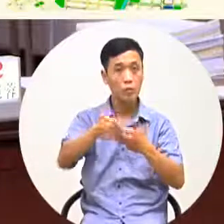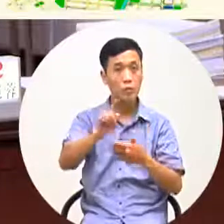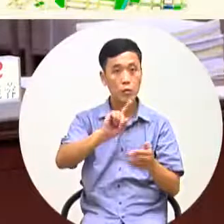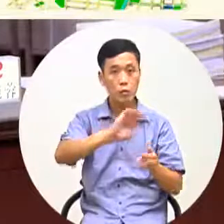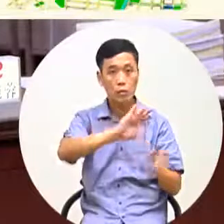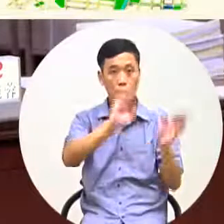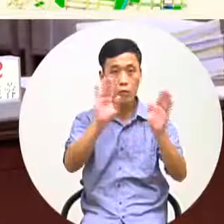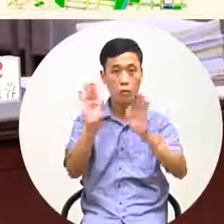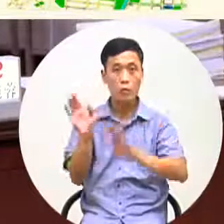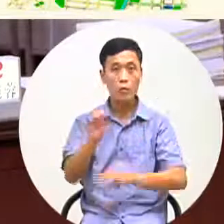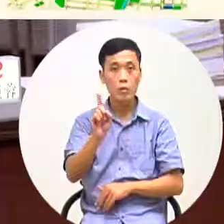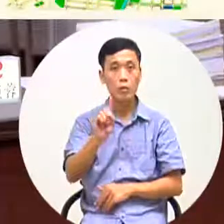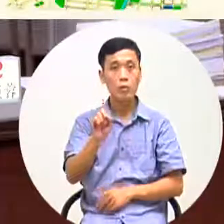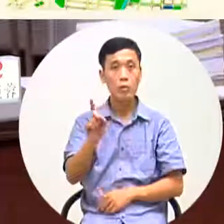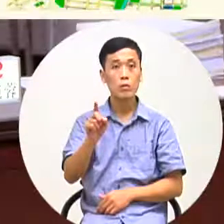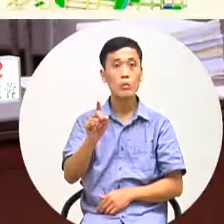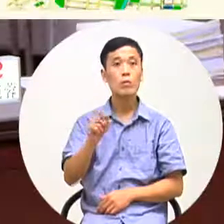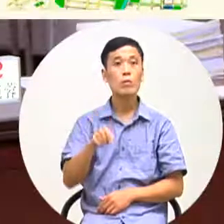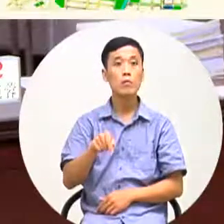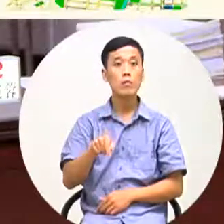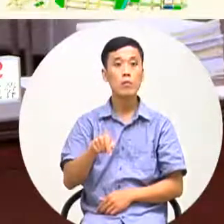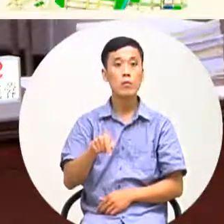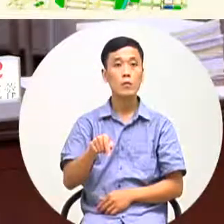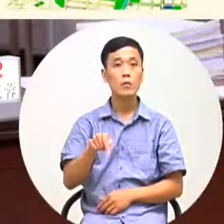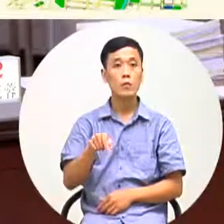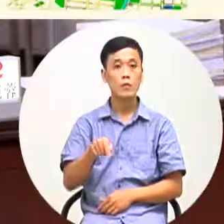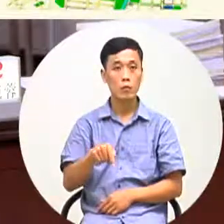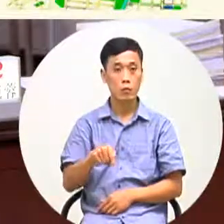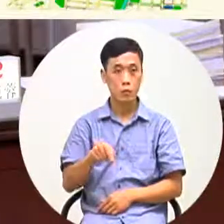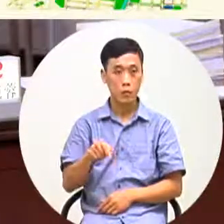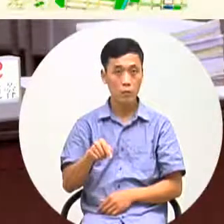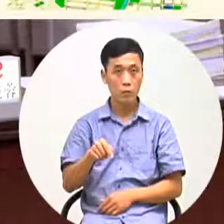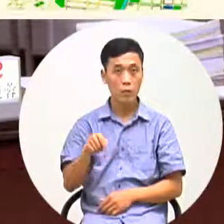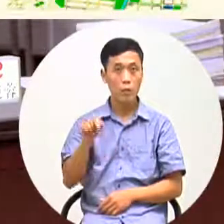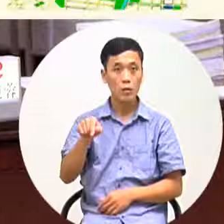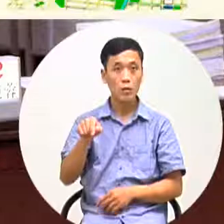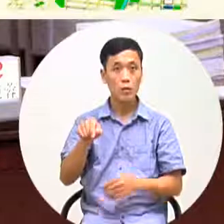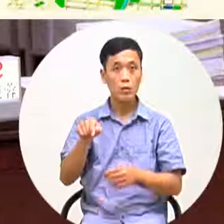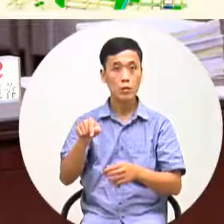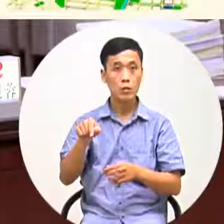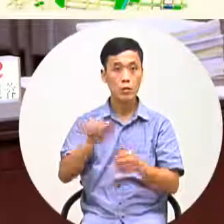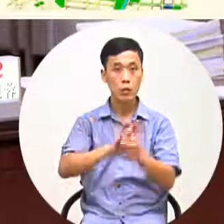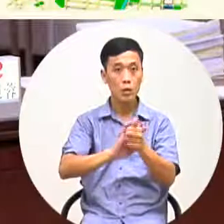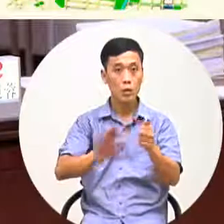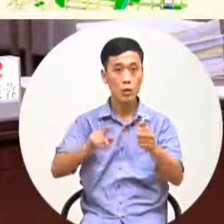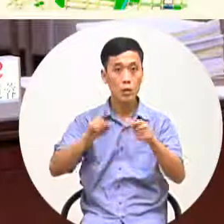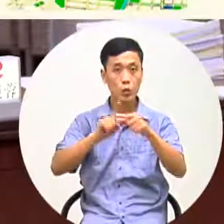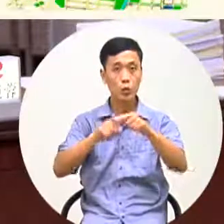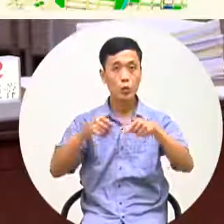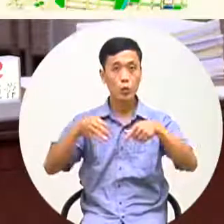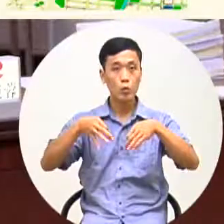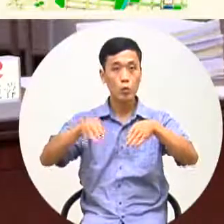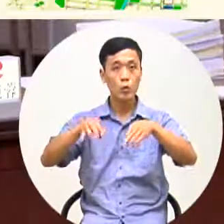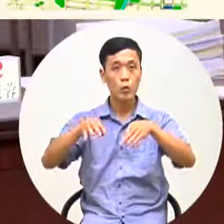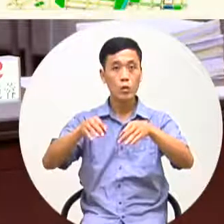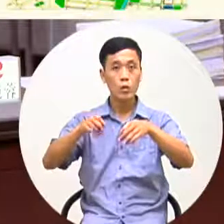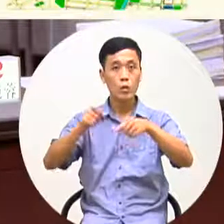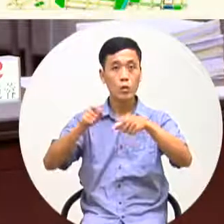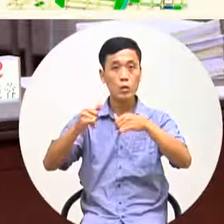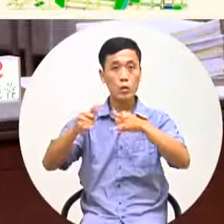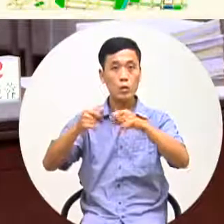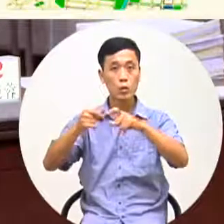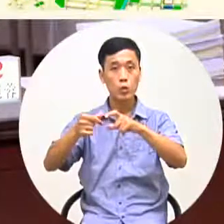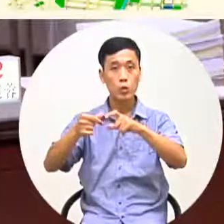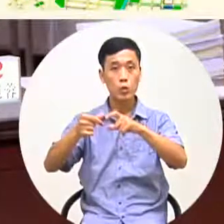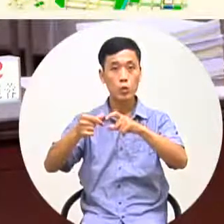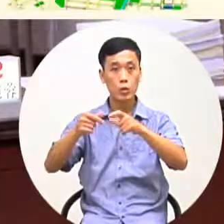为很足够，但是为什么因为现在看起来中央峡谷一个出入的道路嘞，25米，缩到6米，